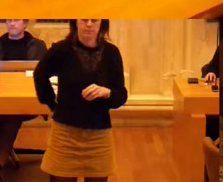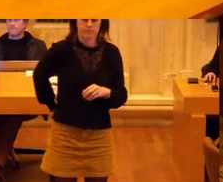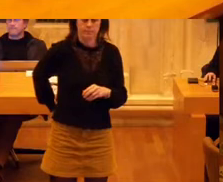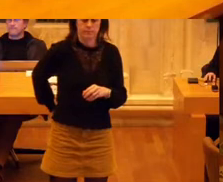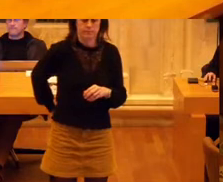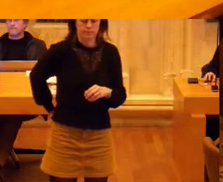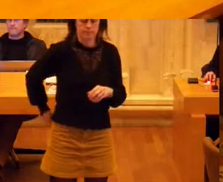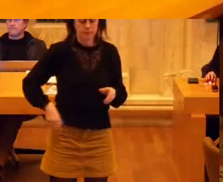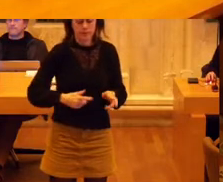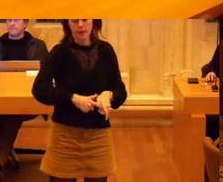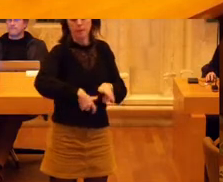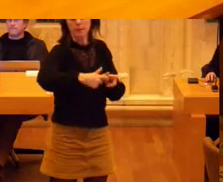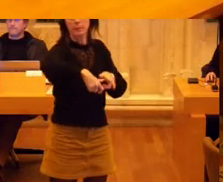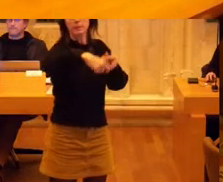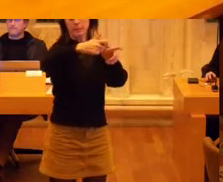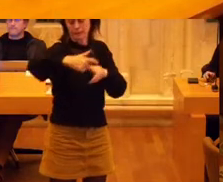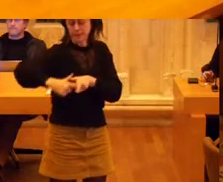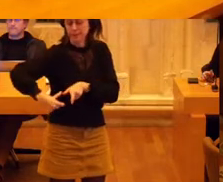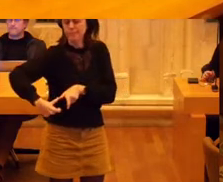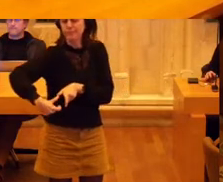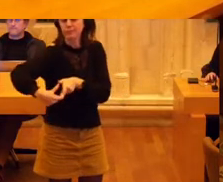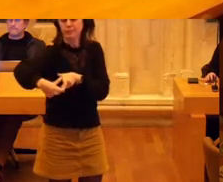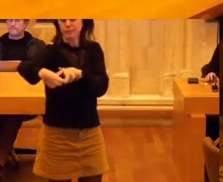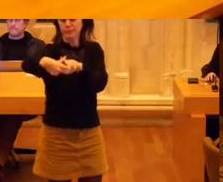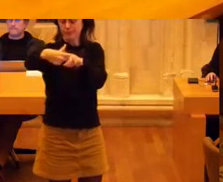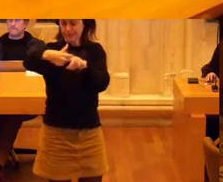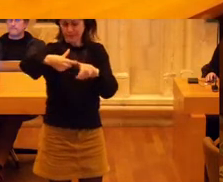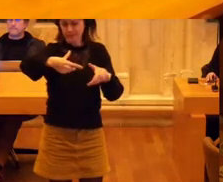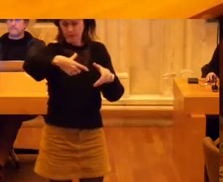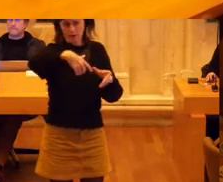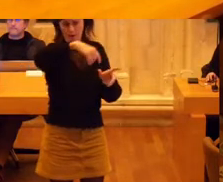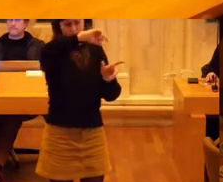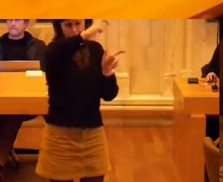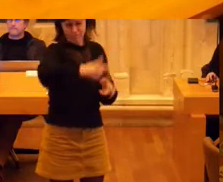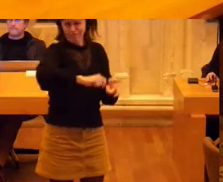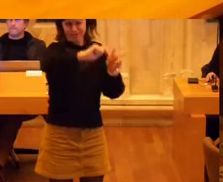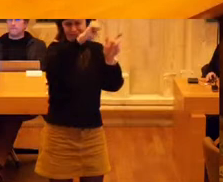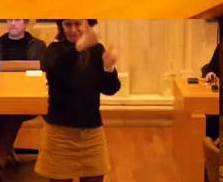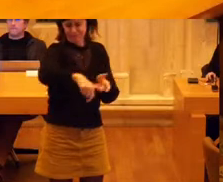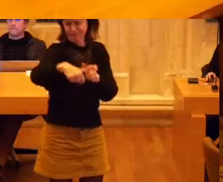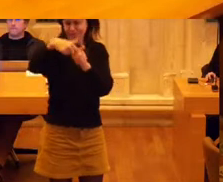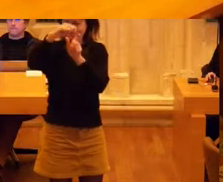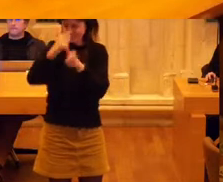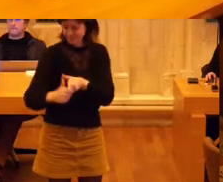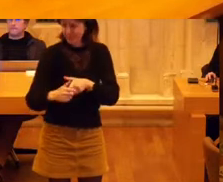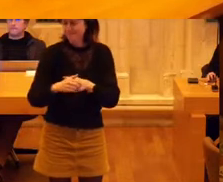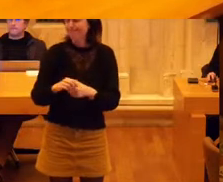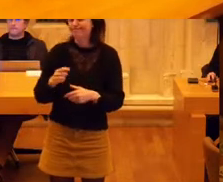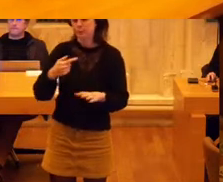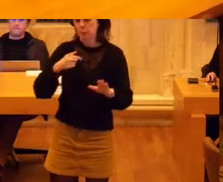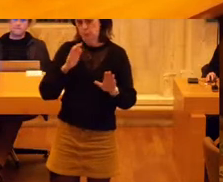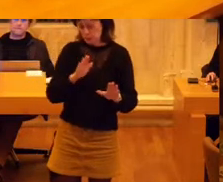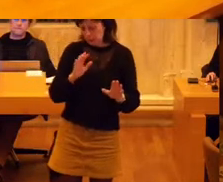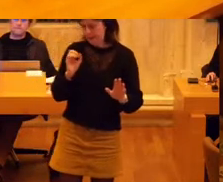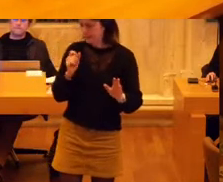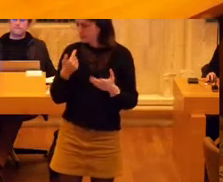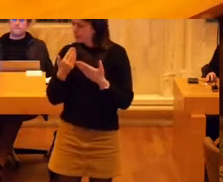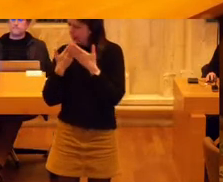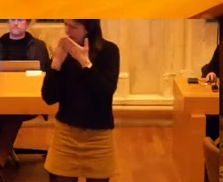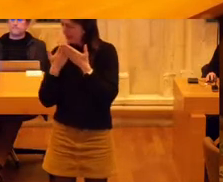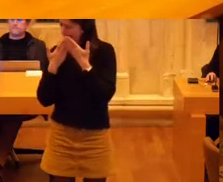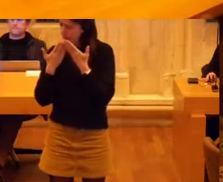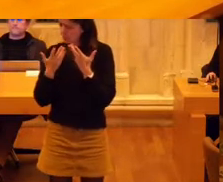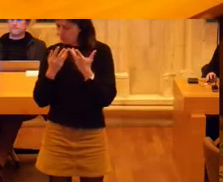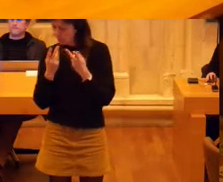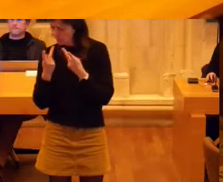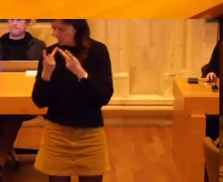rangées qui sont situés le long de la rue du Chemin Vert. Donc on a diligenté une étude urbaine, travaillé avec Quand la mer